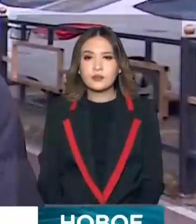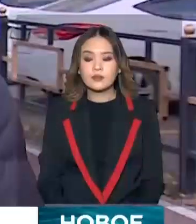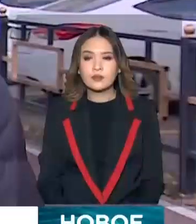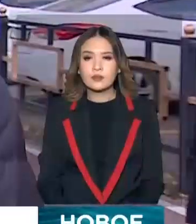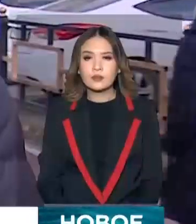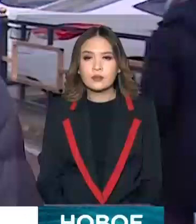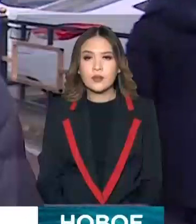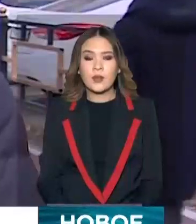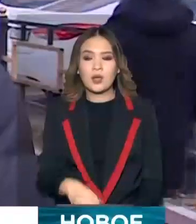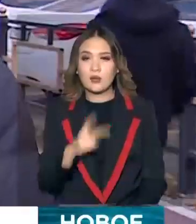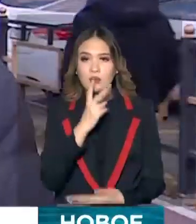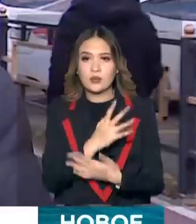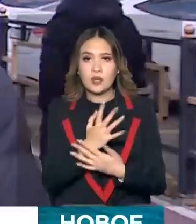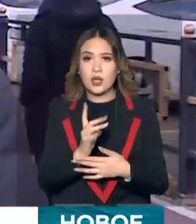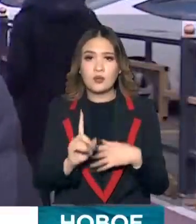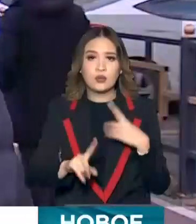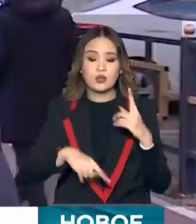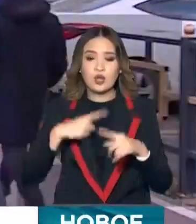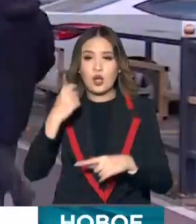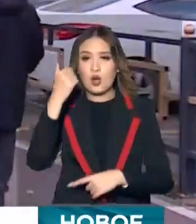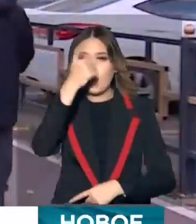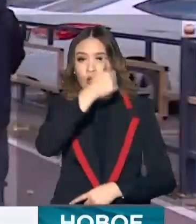Я прогнозирую, что со следующего года